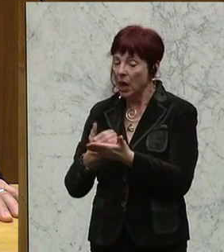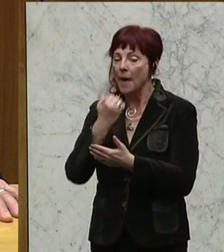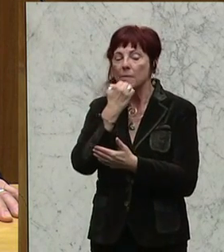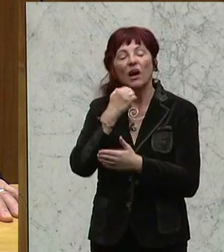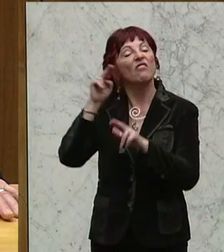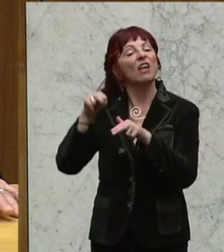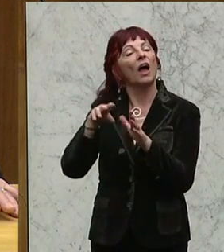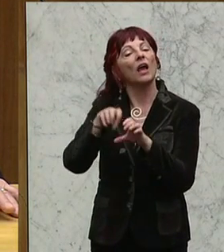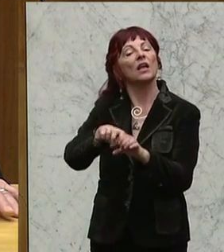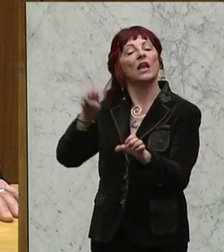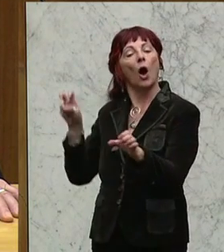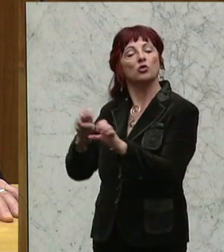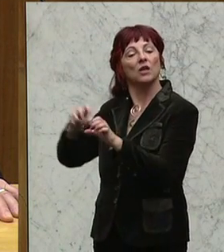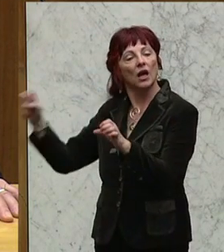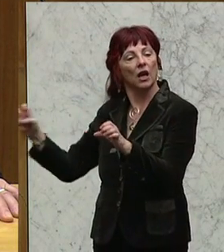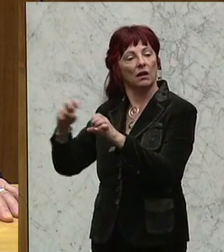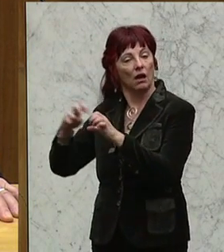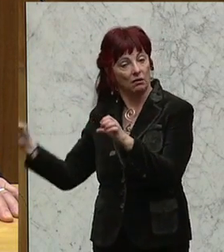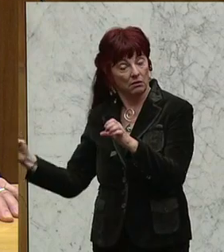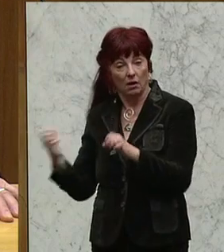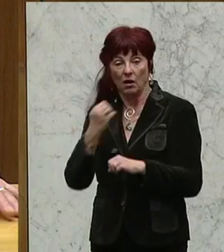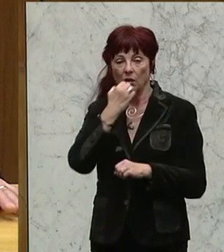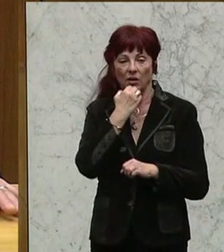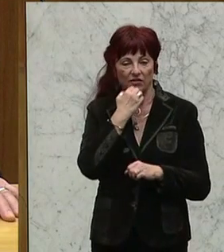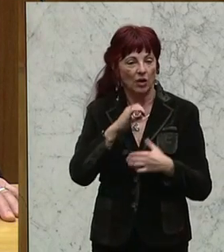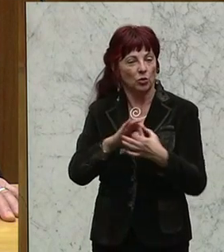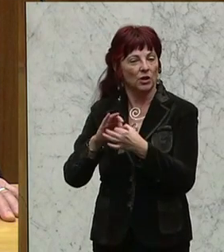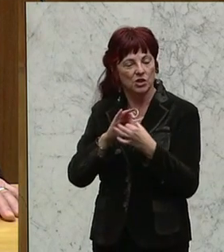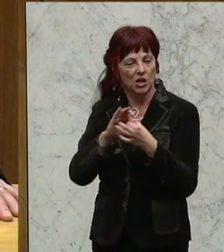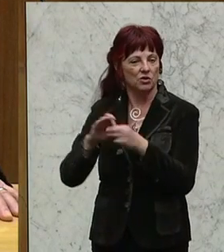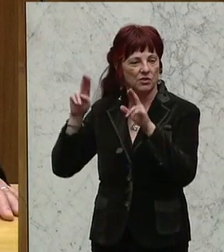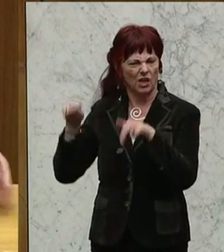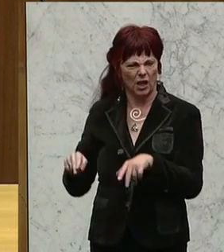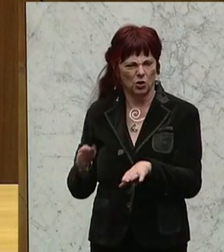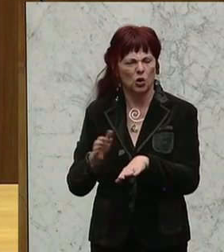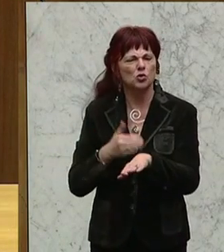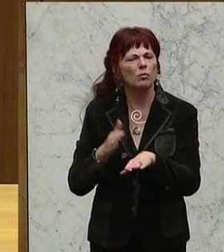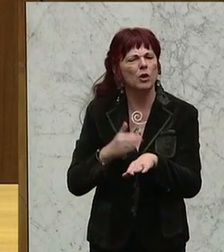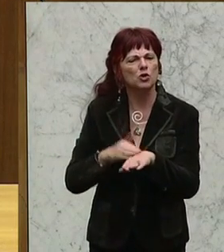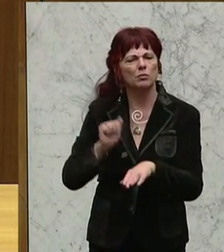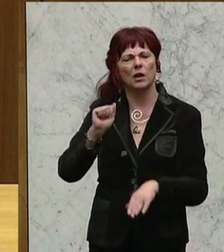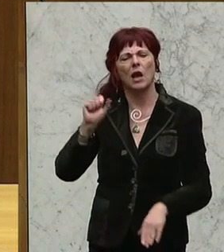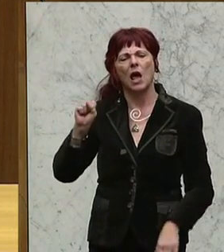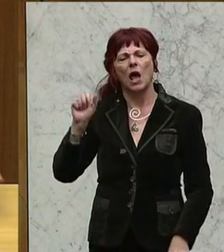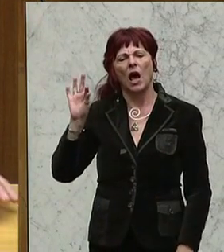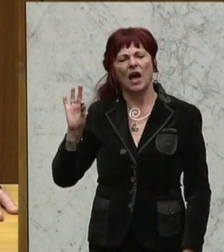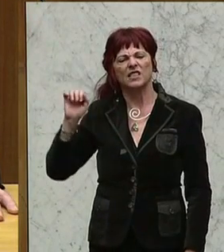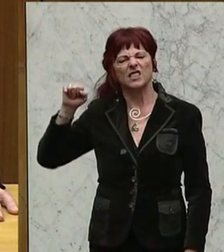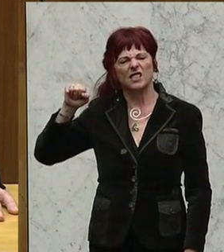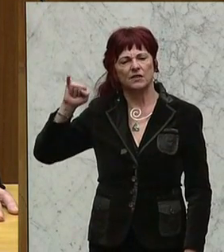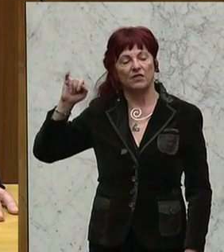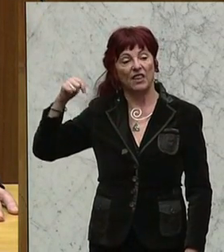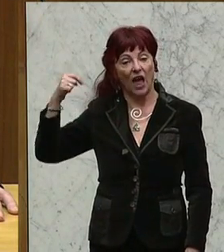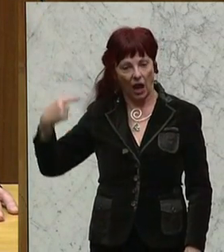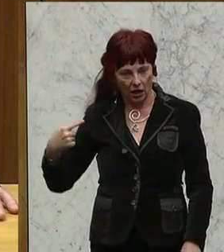Rechtsträger das privat gesellschaftsrechtes Stichwort ÖBB asfinak und andere wir würden von 150